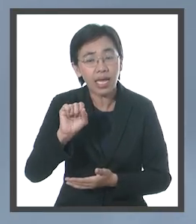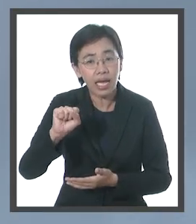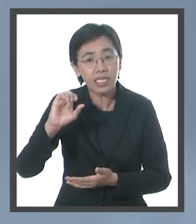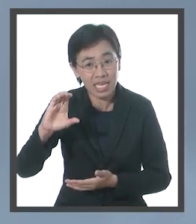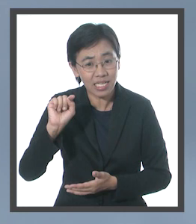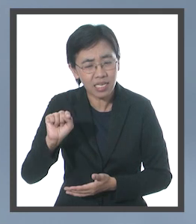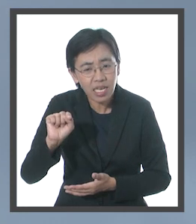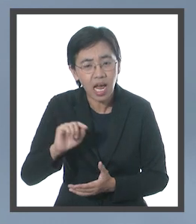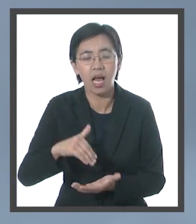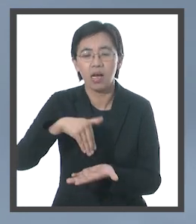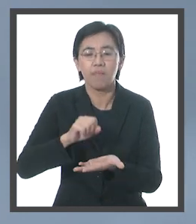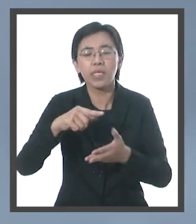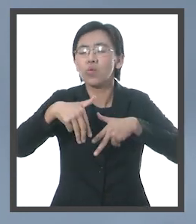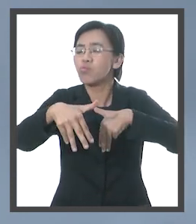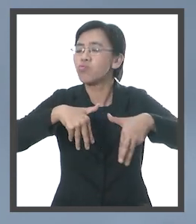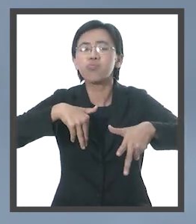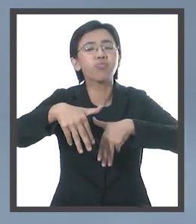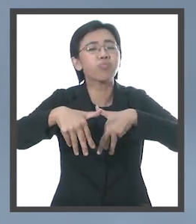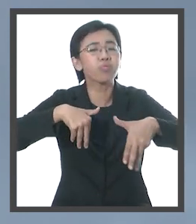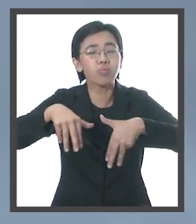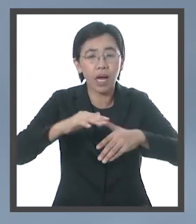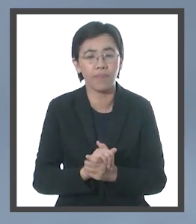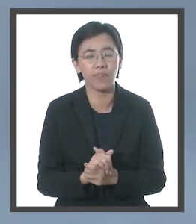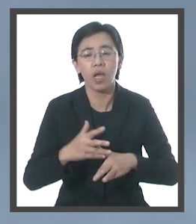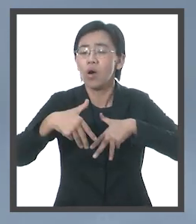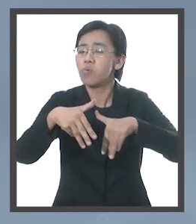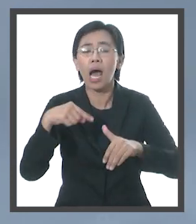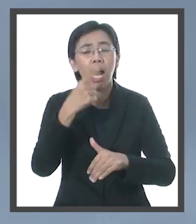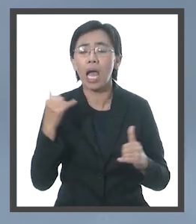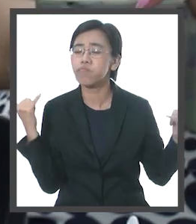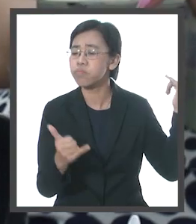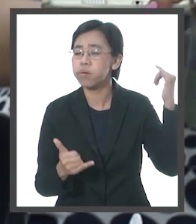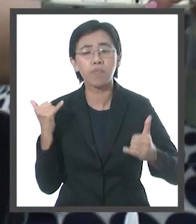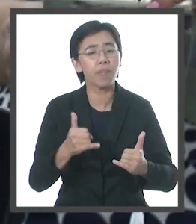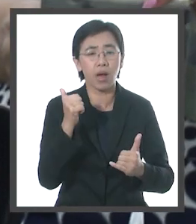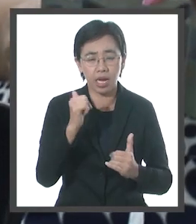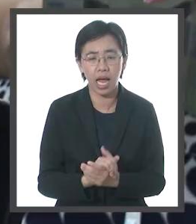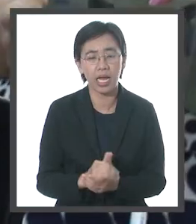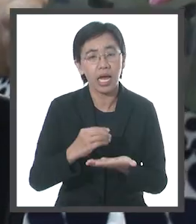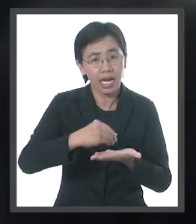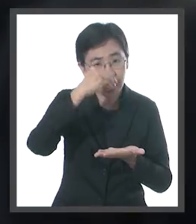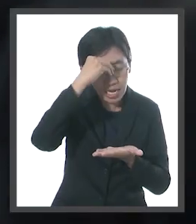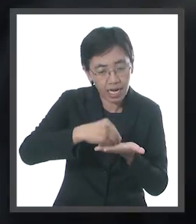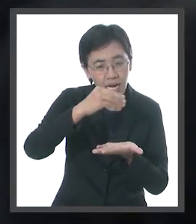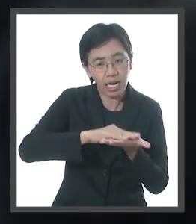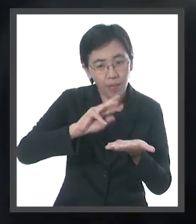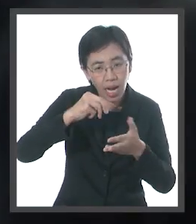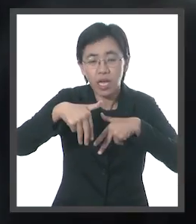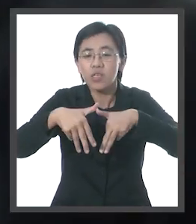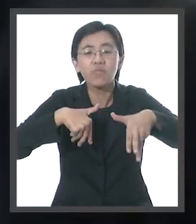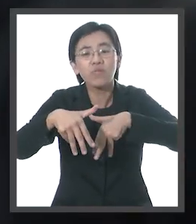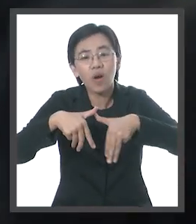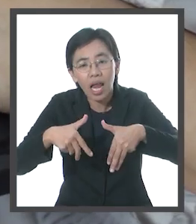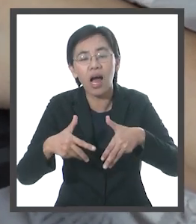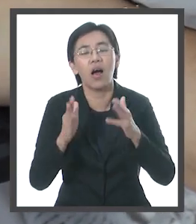ศูนย์สาธารณะนะครับ อ๋อเหรอคะ เป็นศูนย์ที่พับลิกใครเข้ามาใช้ได้ครับนักเรียนนักศึกษาบุคคลทั่วไปแม้แ